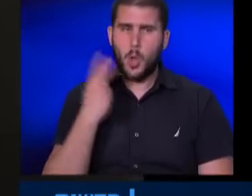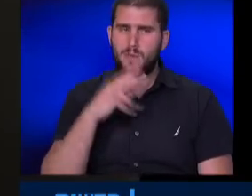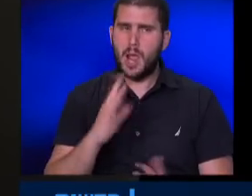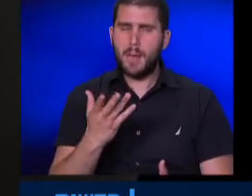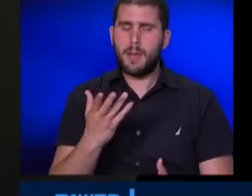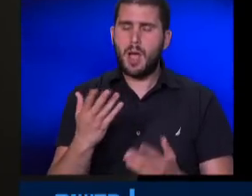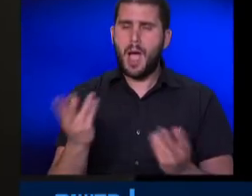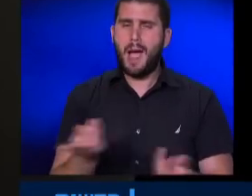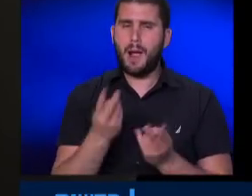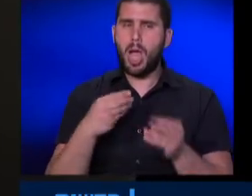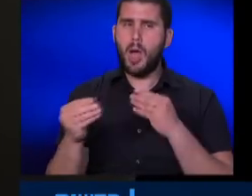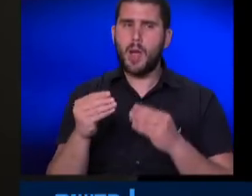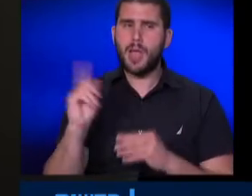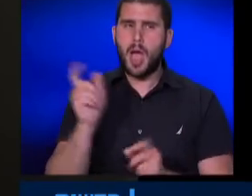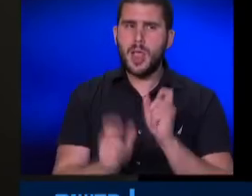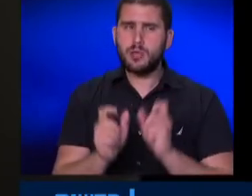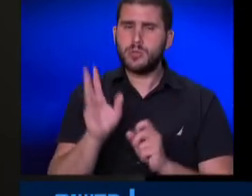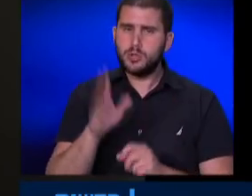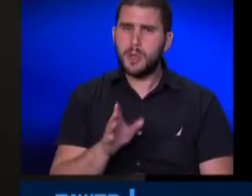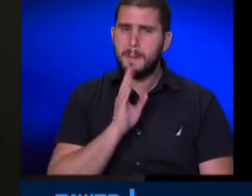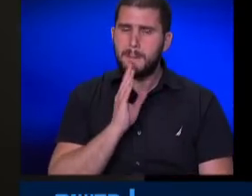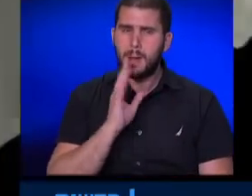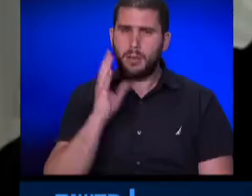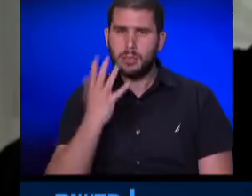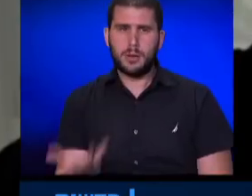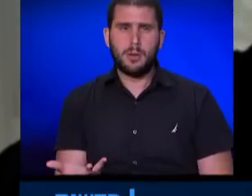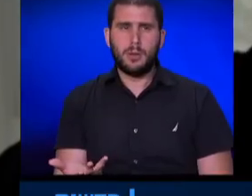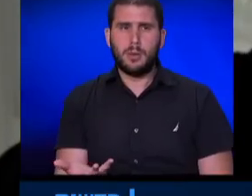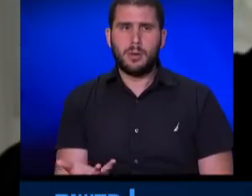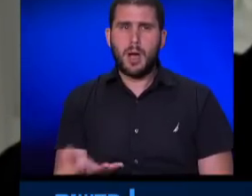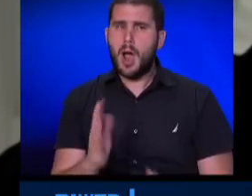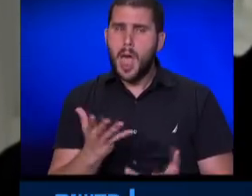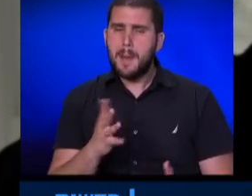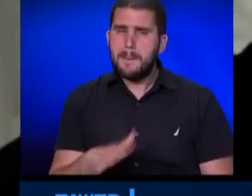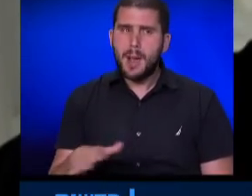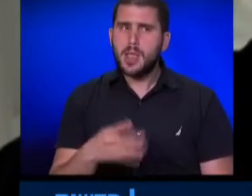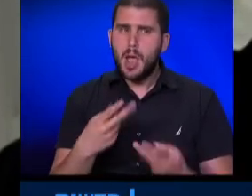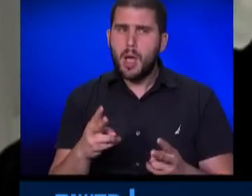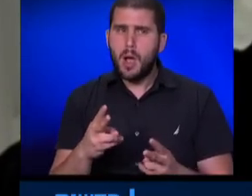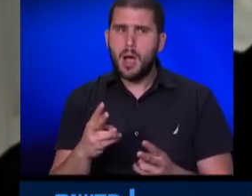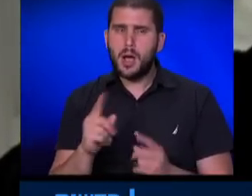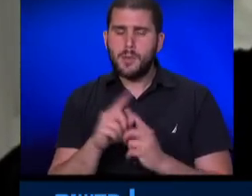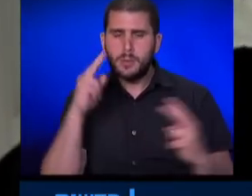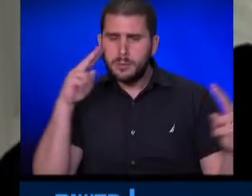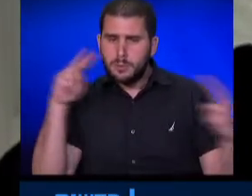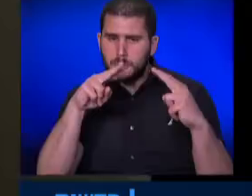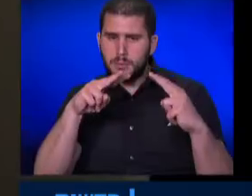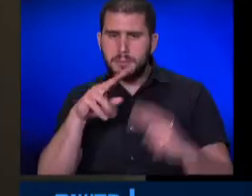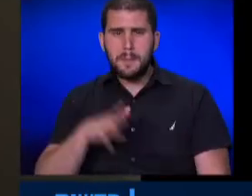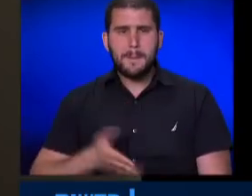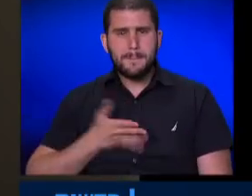למה מקלים עם אנשים שיש להם סטיות? למה המערכת לא מסתכלת לילדה שלי